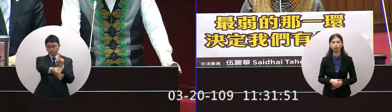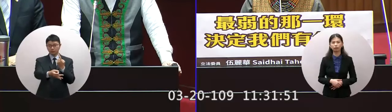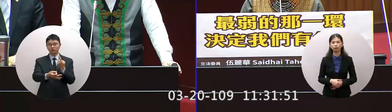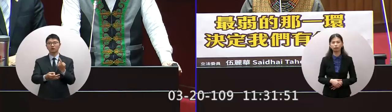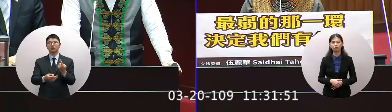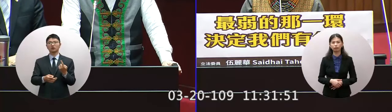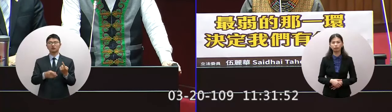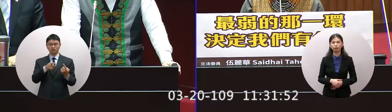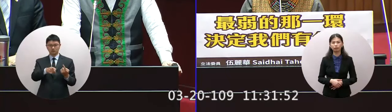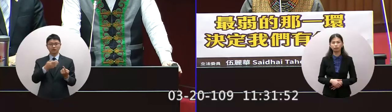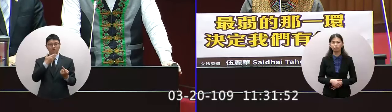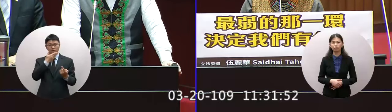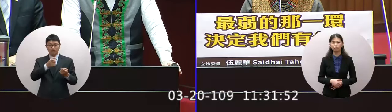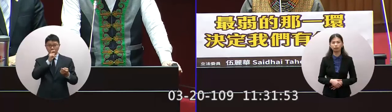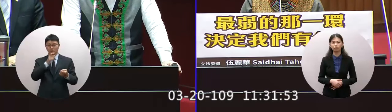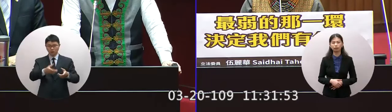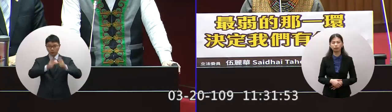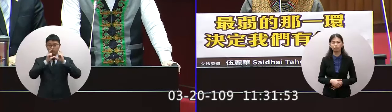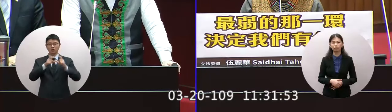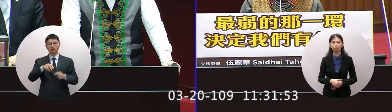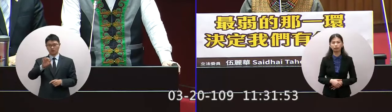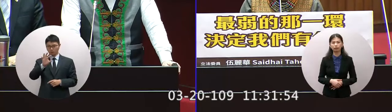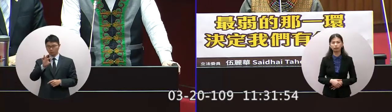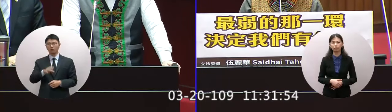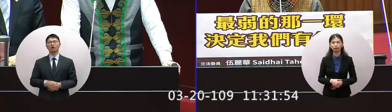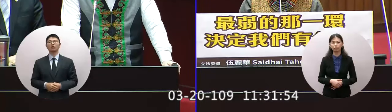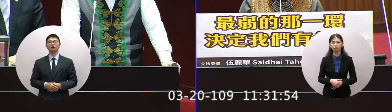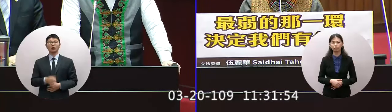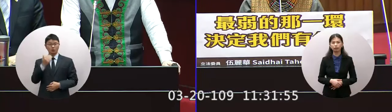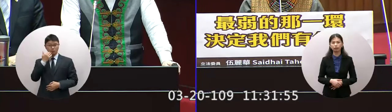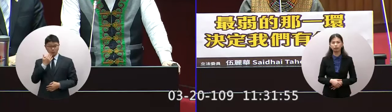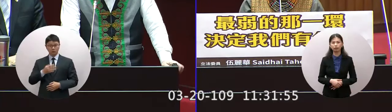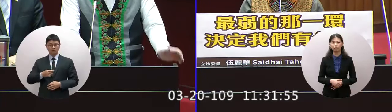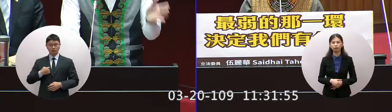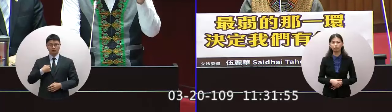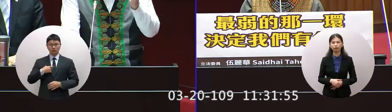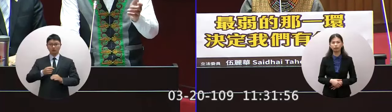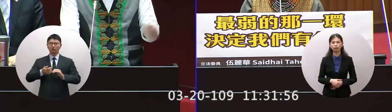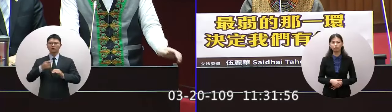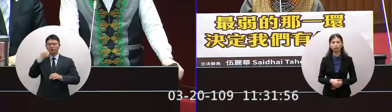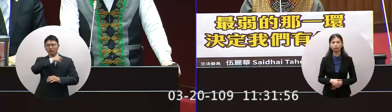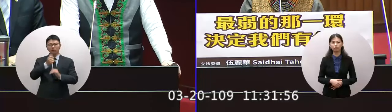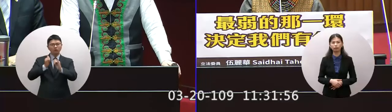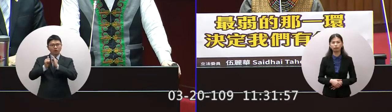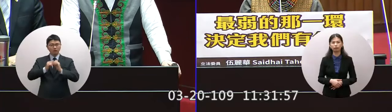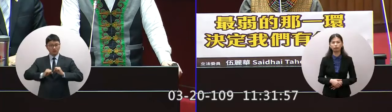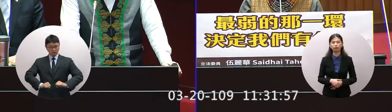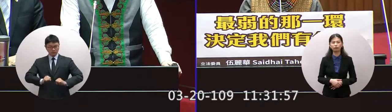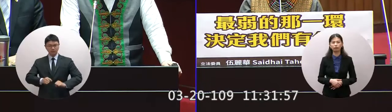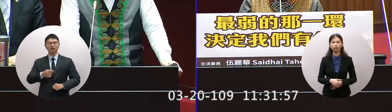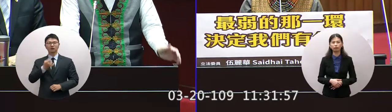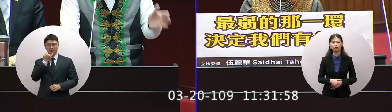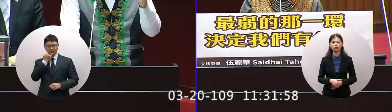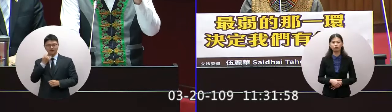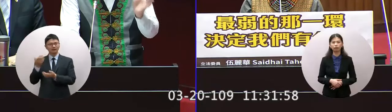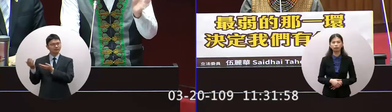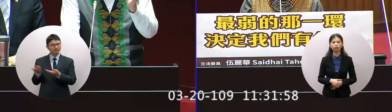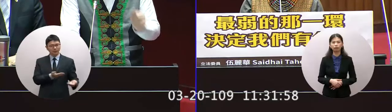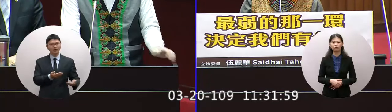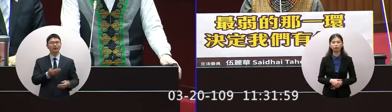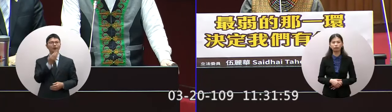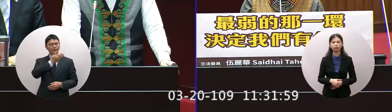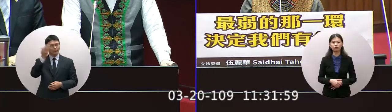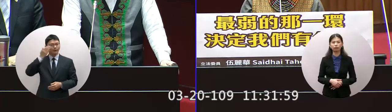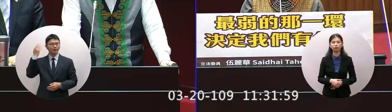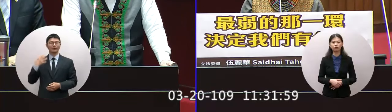这个回馈，我们也欢迎我们健康的国内的我们的游客可以进入到我们的部落。 好， 最后一个是产